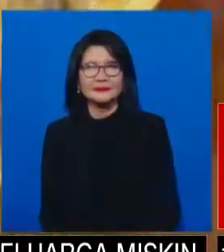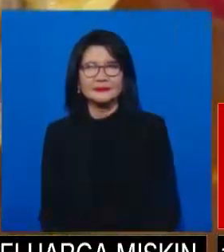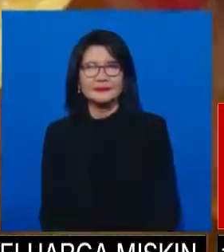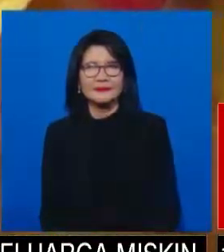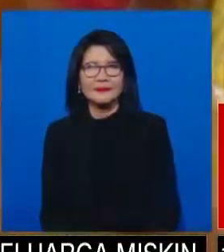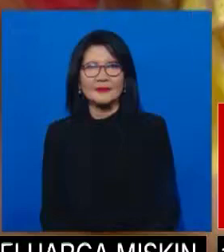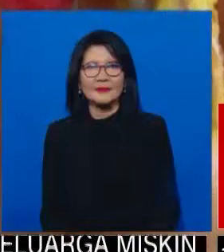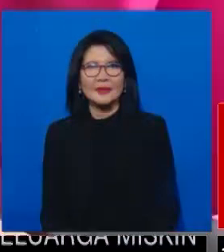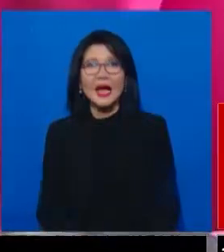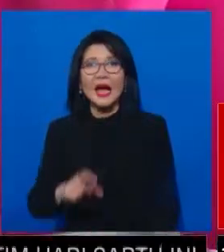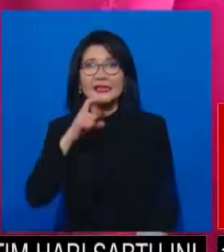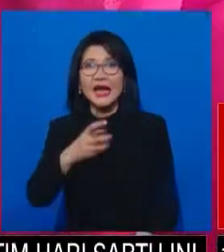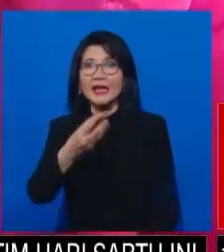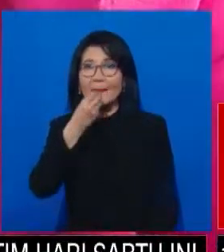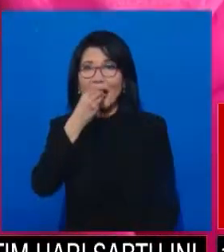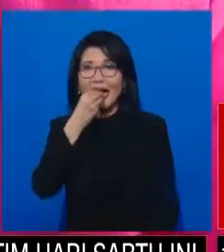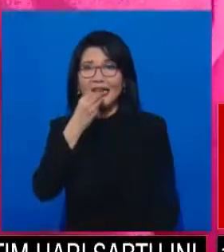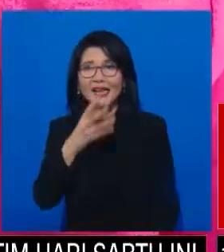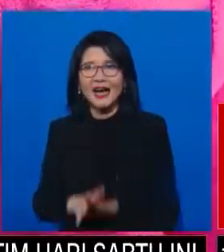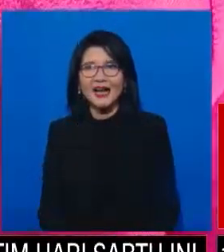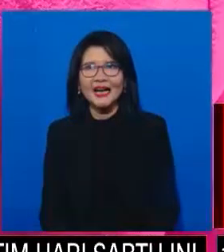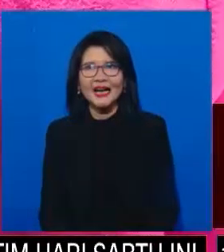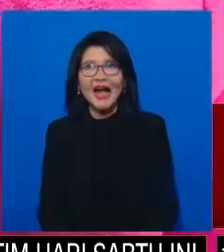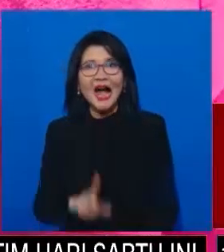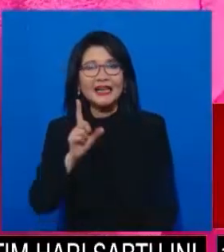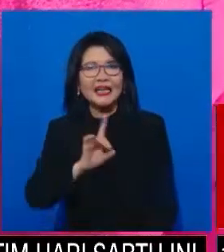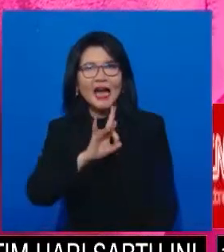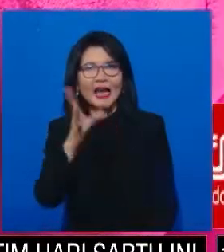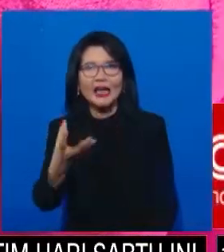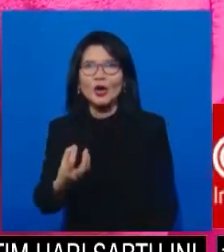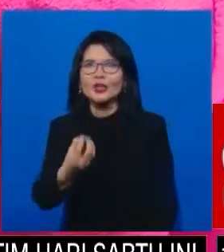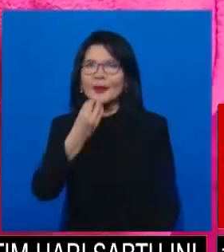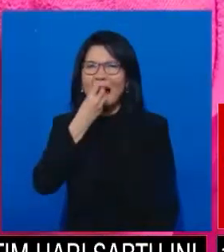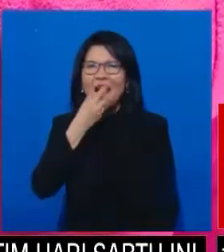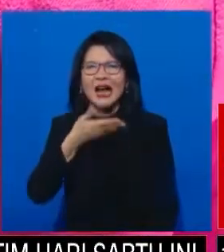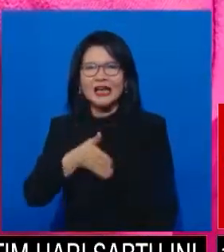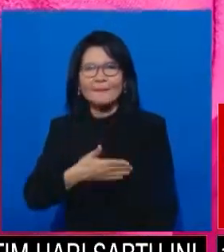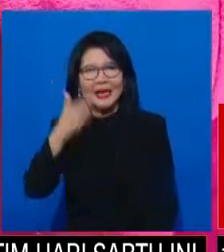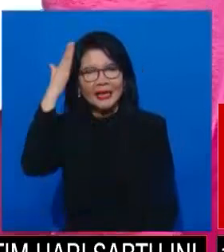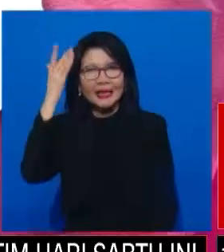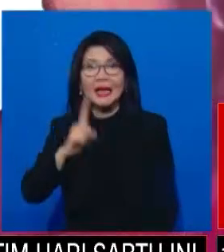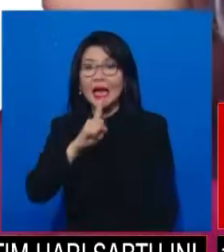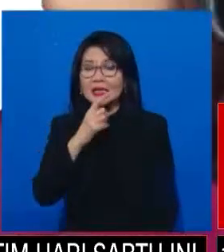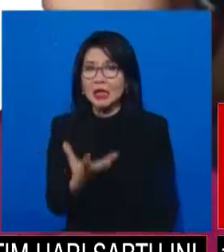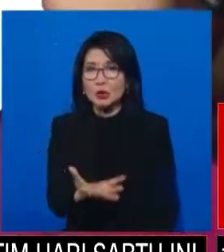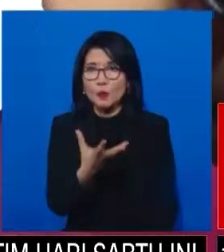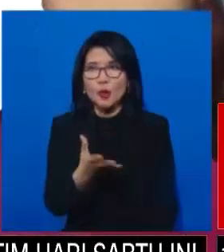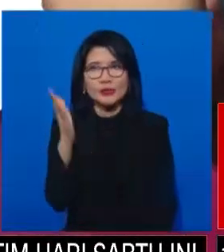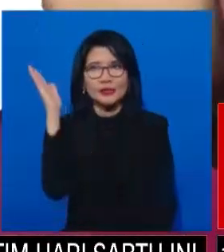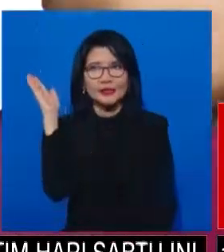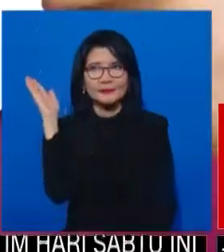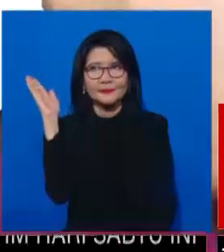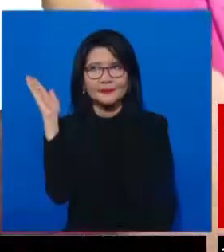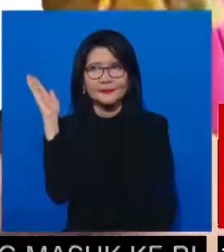Menikmatinya juga tidak hanya sebatas rasa, ada sensasi tersendiri saat memakan kepalanya. Satu porsi kelan ikan sembilang jumbo